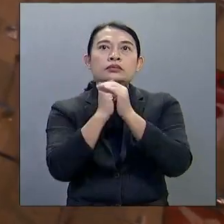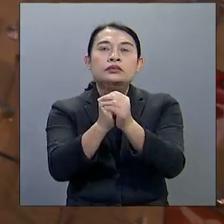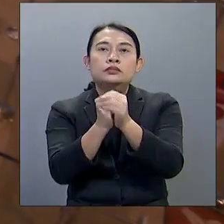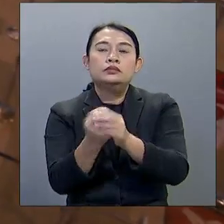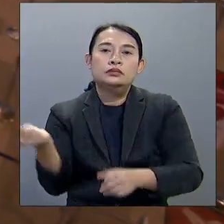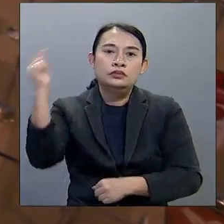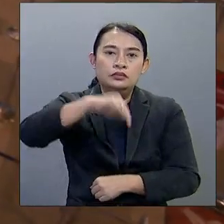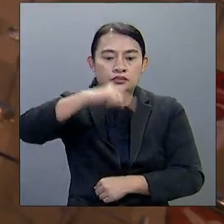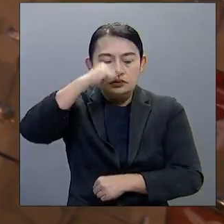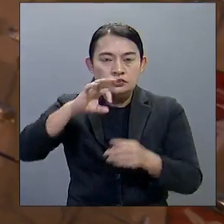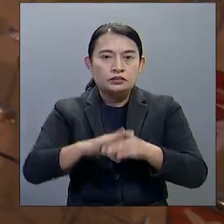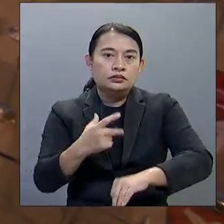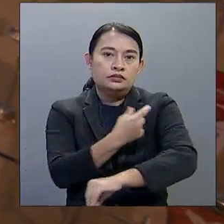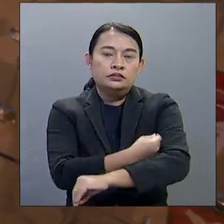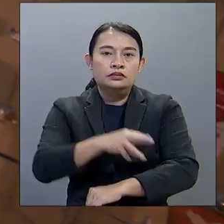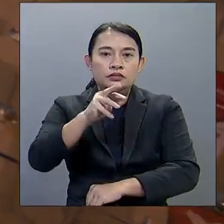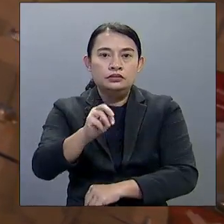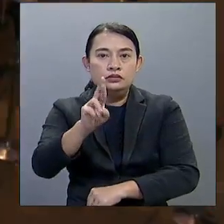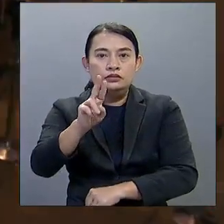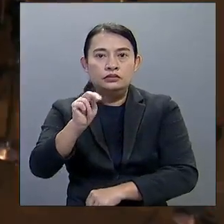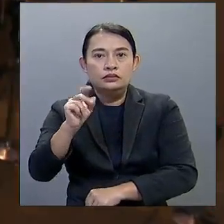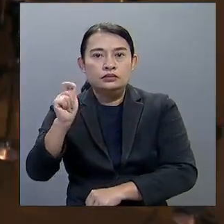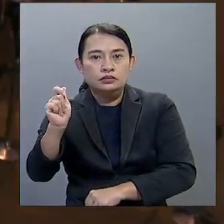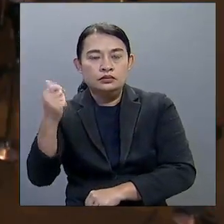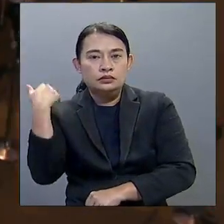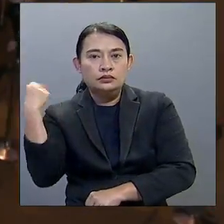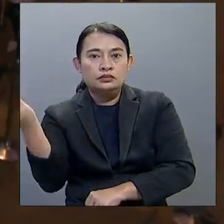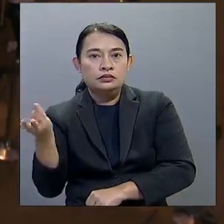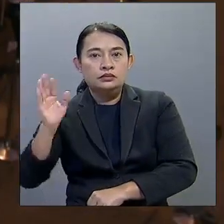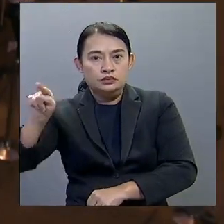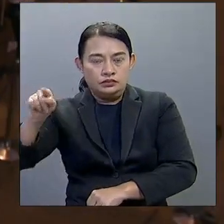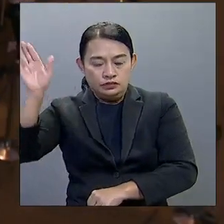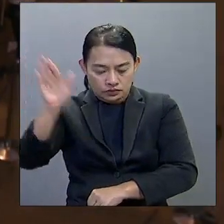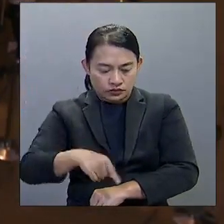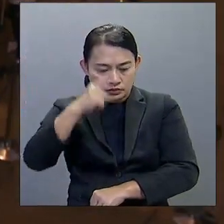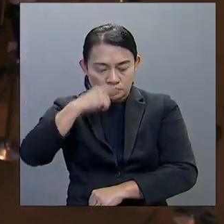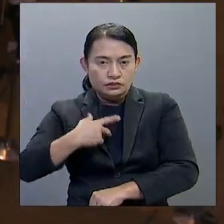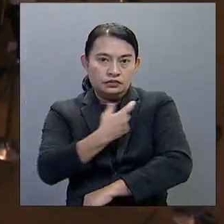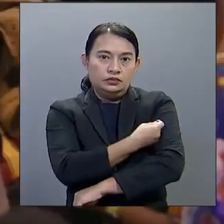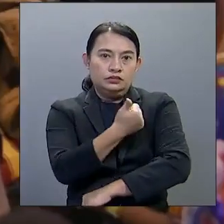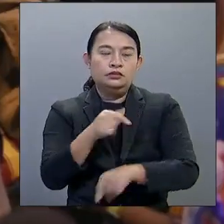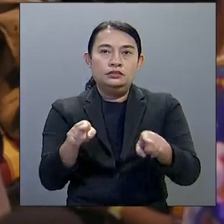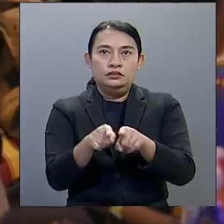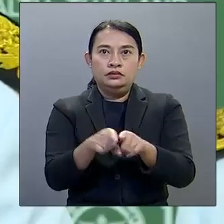ได้รับวัคซีน mRNA ซึ่งในประเทศเขายังมีได้ไม่มากเนี่ยก็สามารถมารับที่ไทยได้เหมือนกันค่ะ